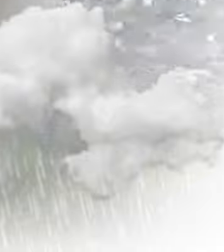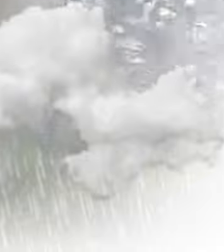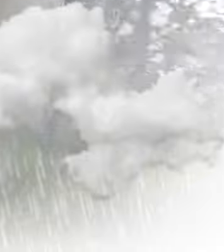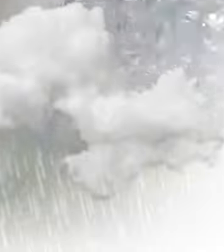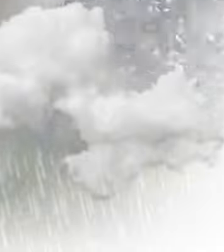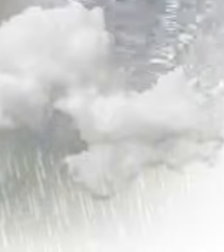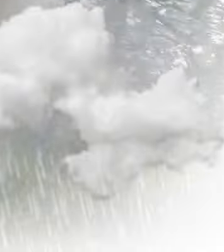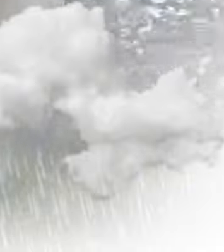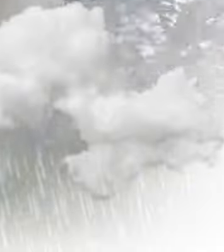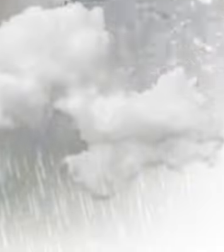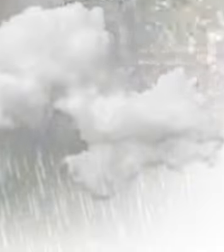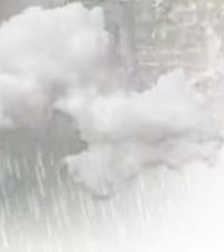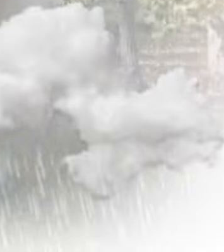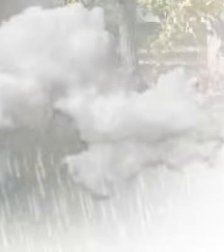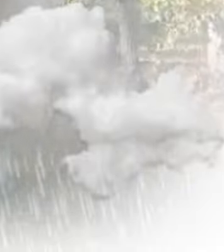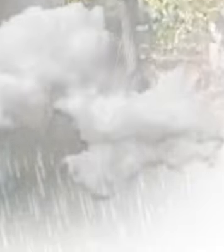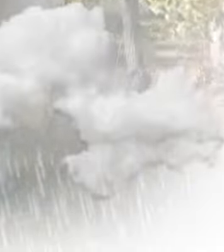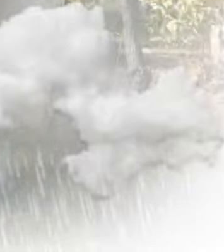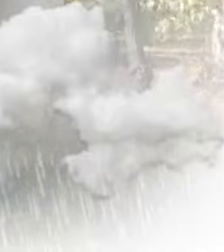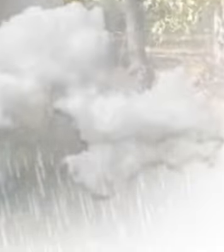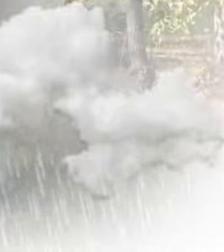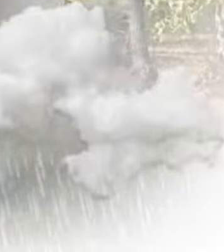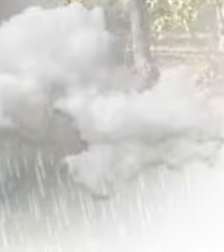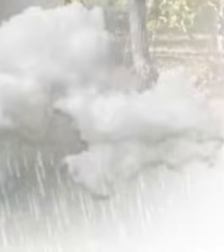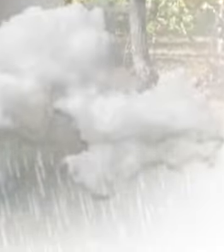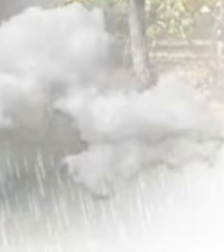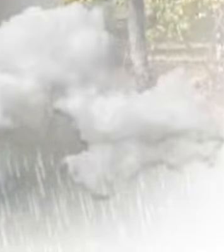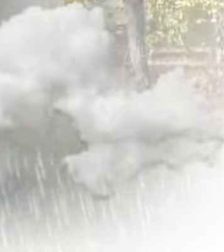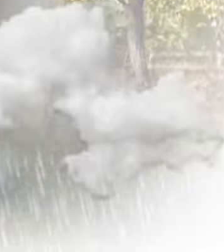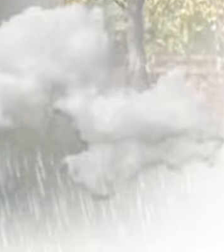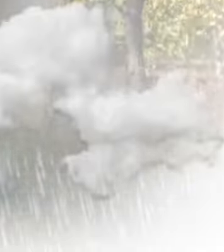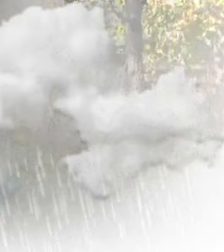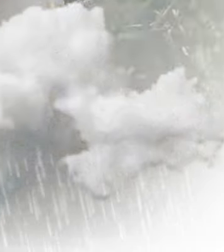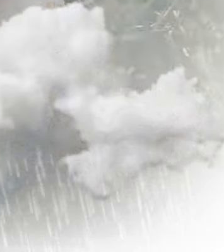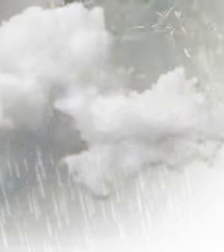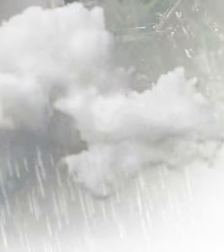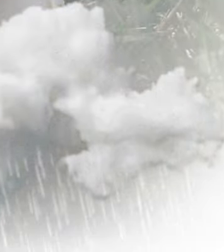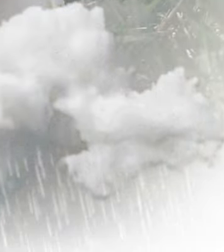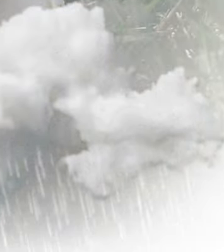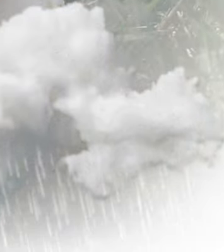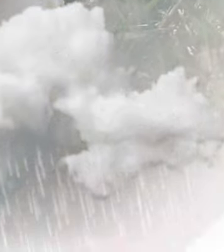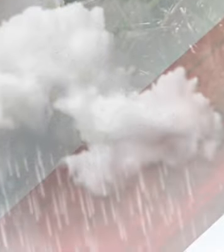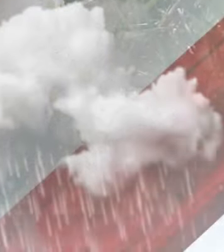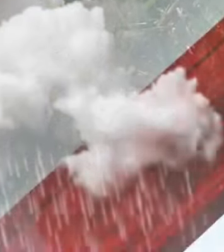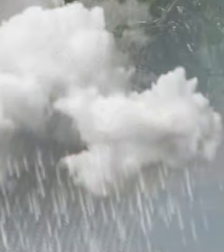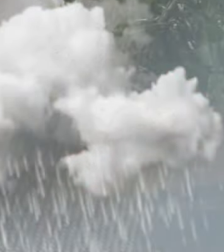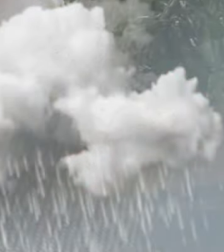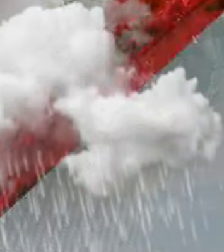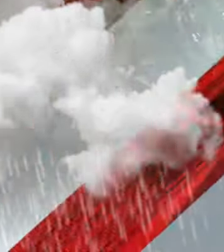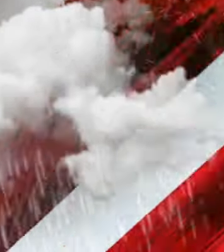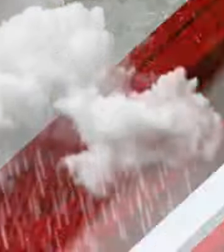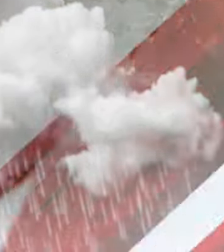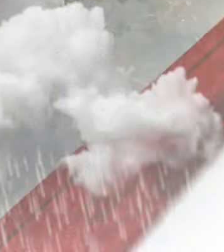до 18 метров на секунду. У Смаргоні каля 12 градусов тепла раніцей і днём і до